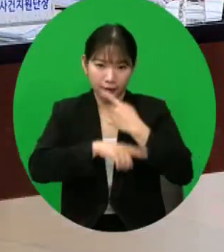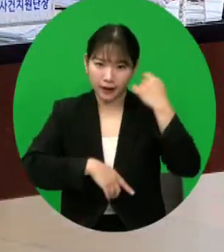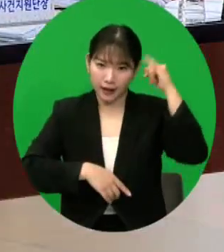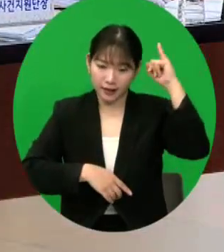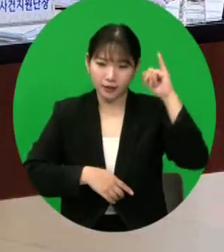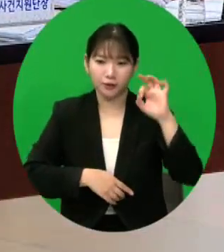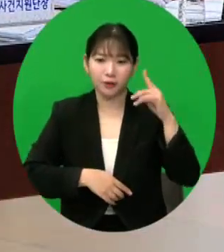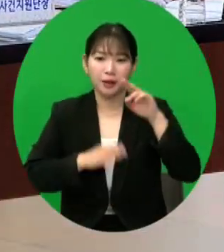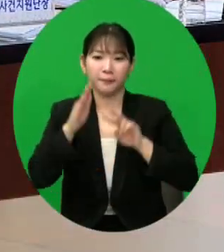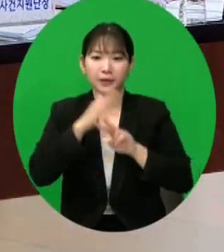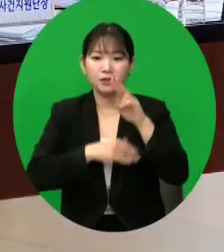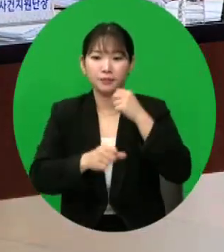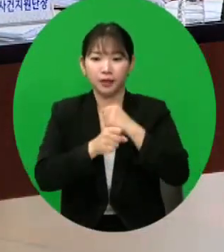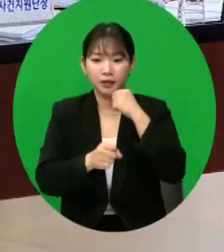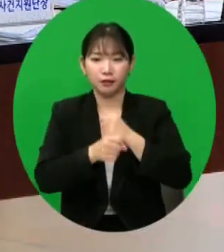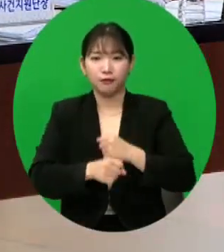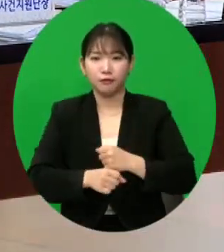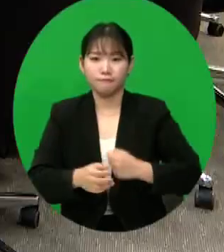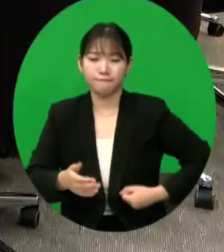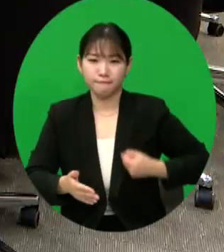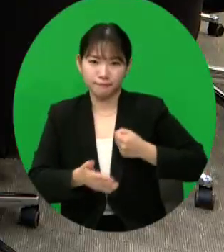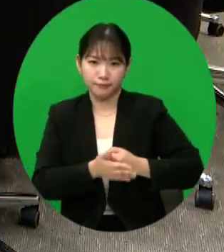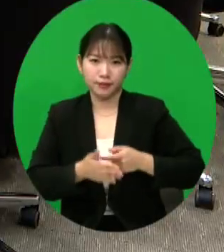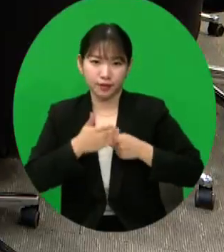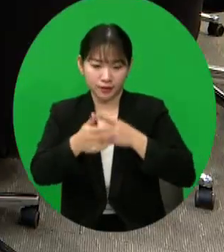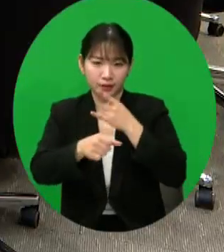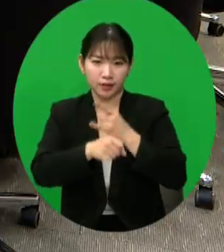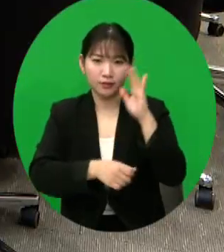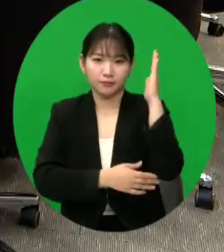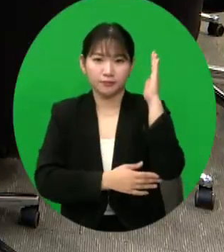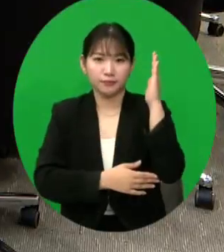혁신 아이디어로 비전을 세우고 과감히 실천해야 한다고 강조했습니다.